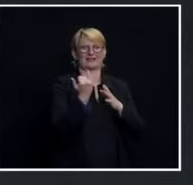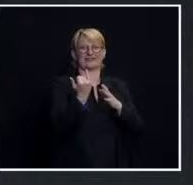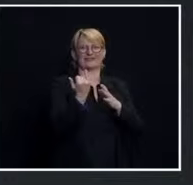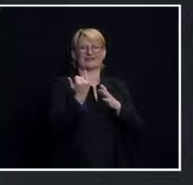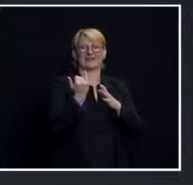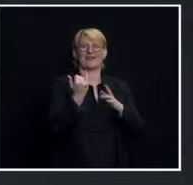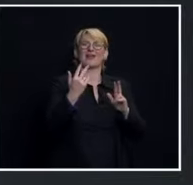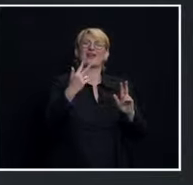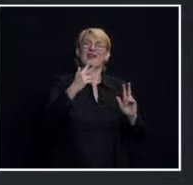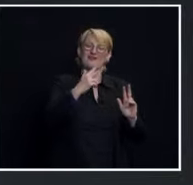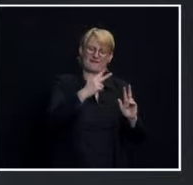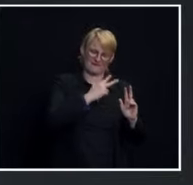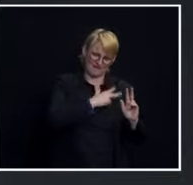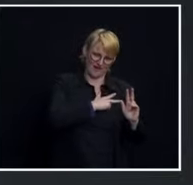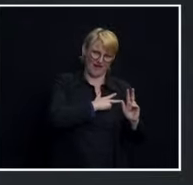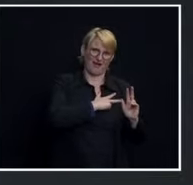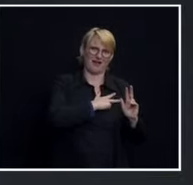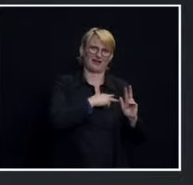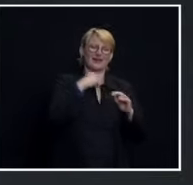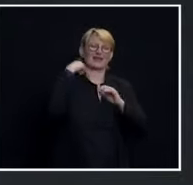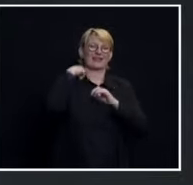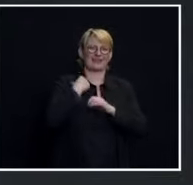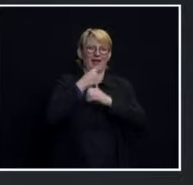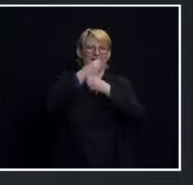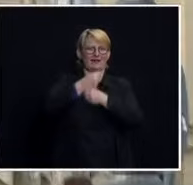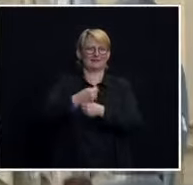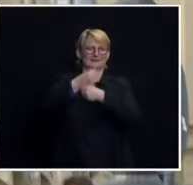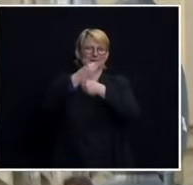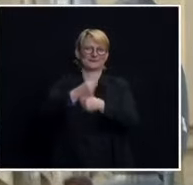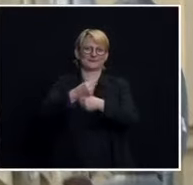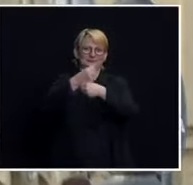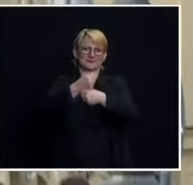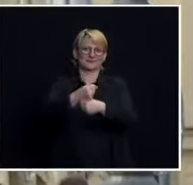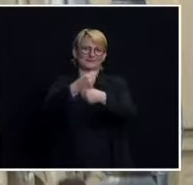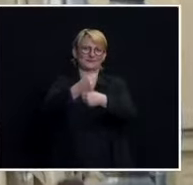Wortes maßgeblich getragen haben.